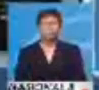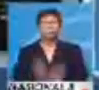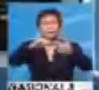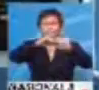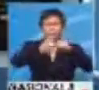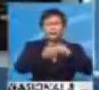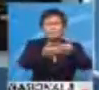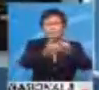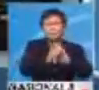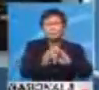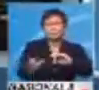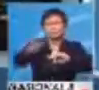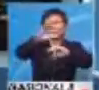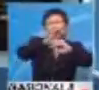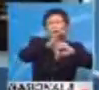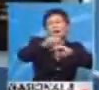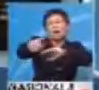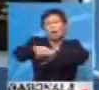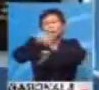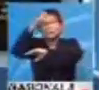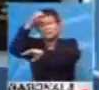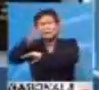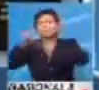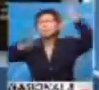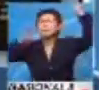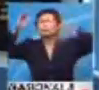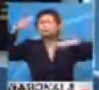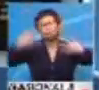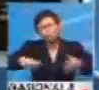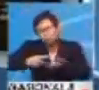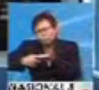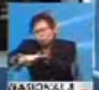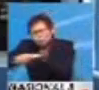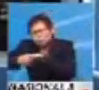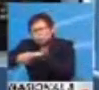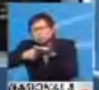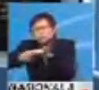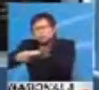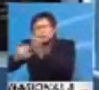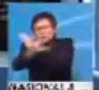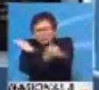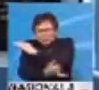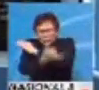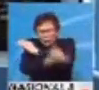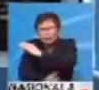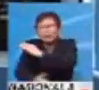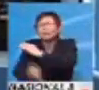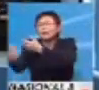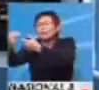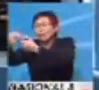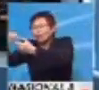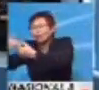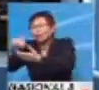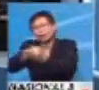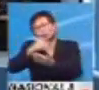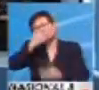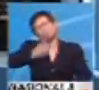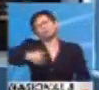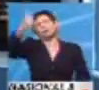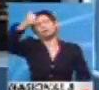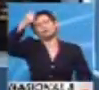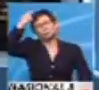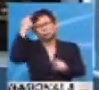isu tuntutan bertindak Laut Cina Selatan Malaysia percaya rundingan serta perbincangan antara negara-negara berkaitan merupakan langkah terbaik